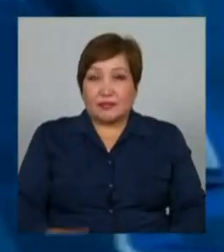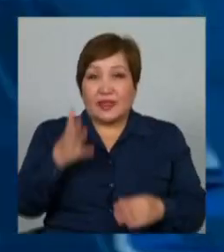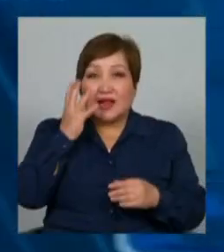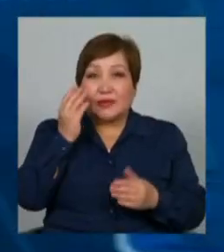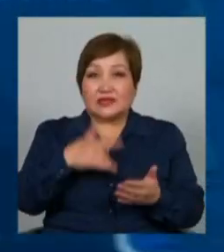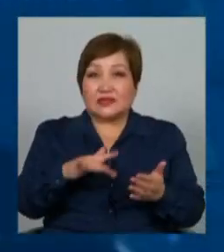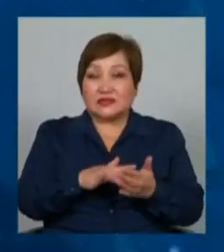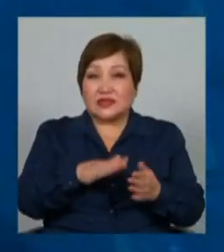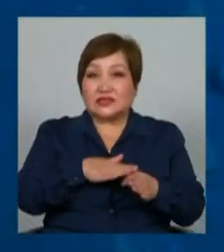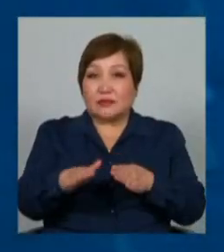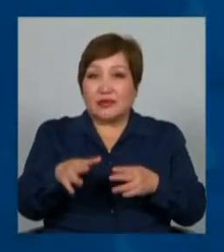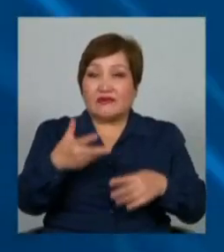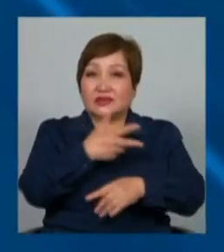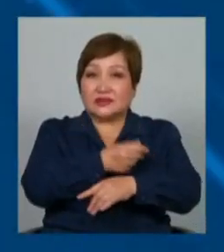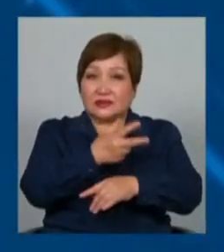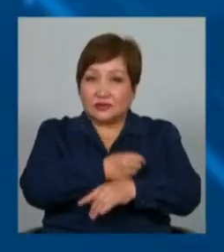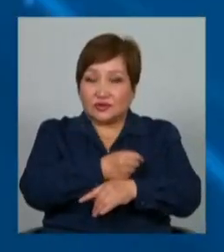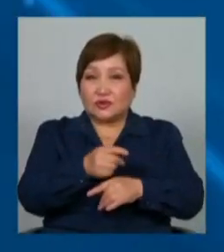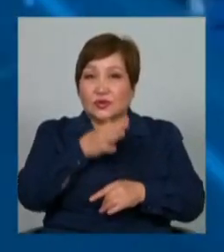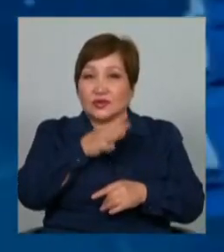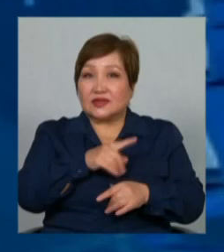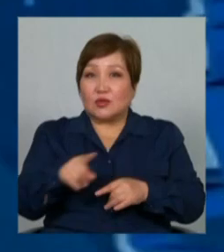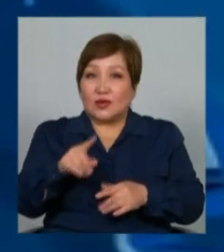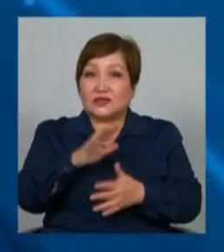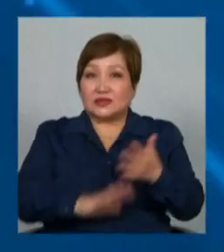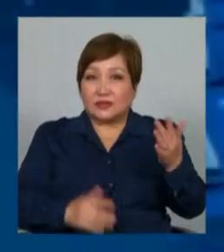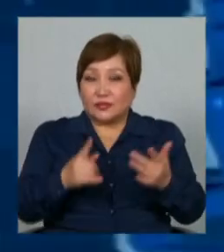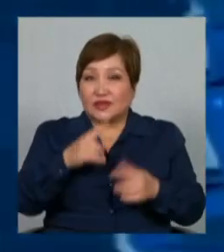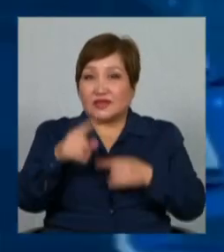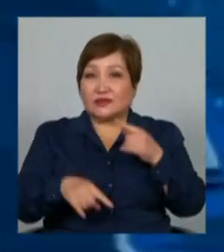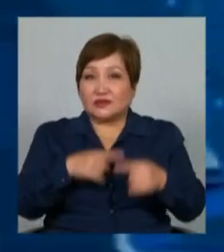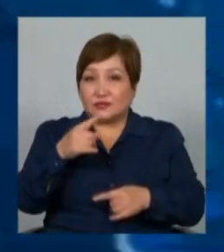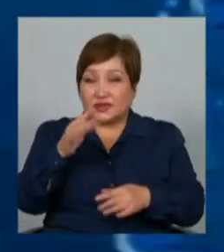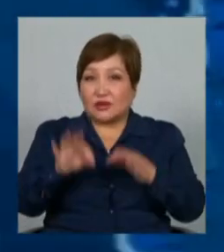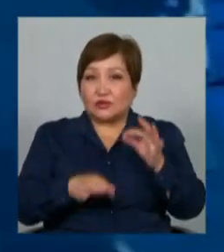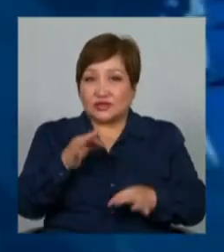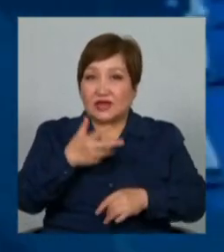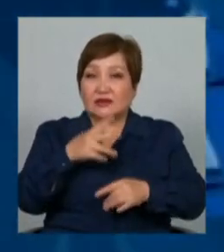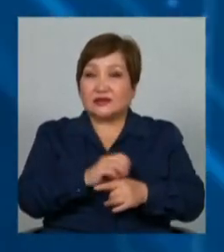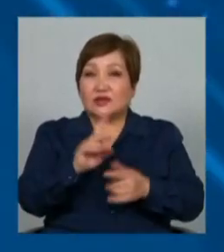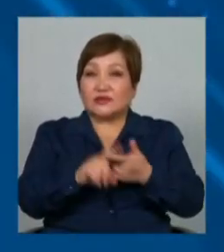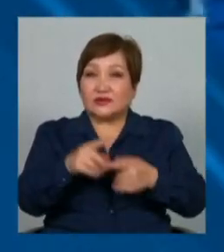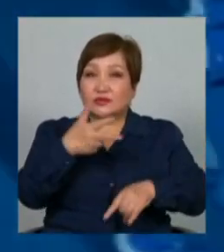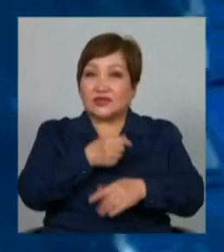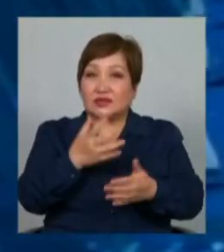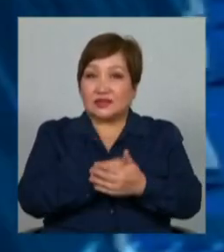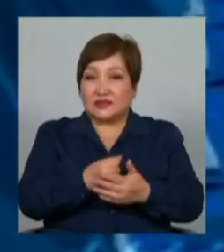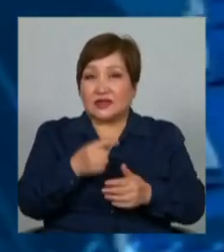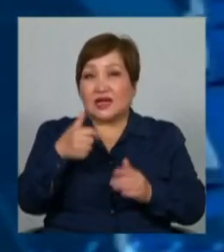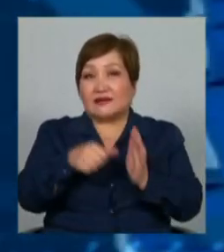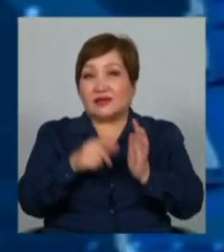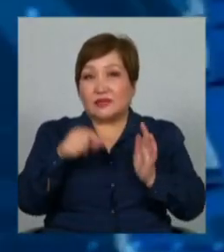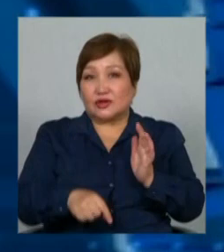Алматыда жаппай вакцинациялау науқаны жалғасуда. Соңғы бір тәулік ішінде коронавирус екпесін алған халық саны 6311 адамға